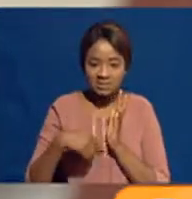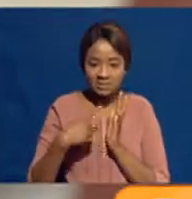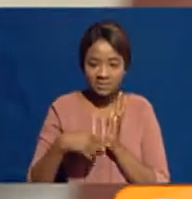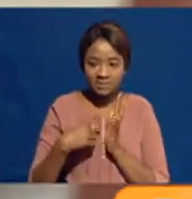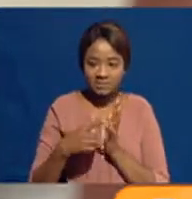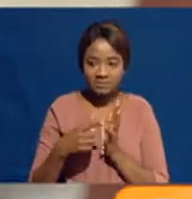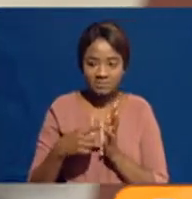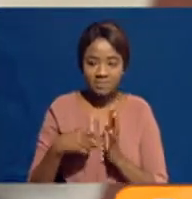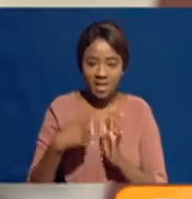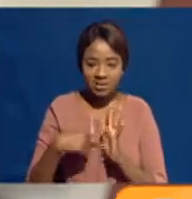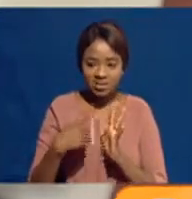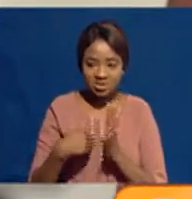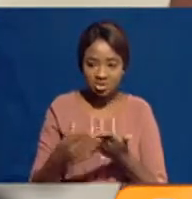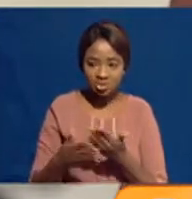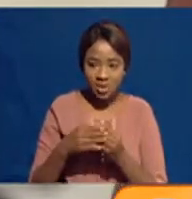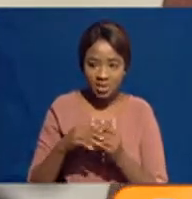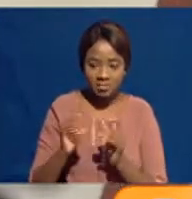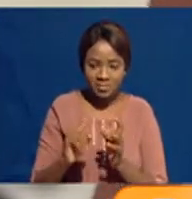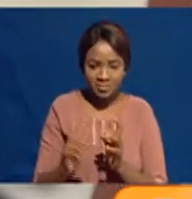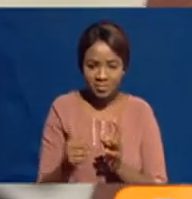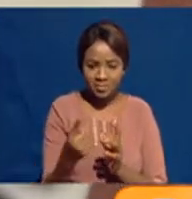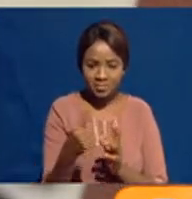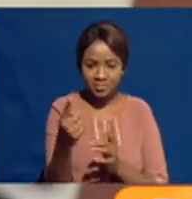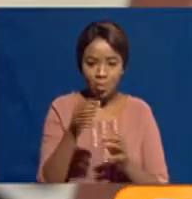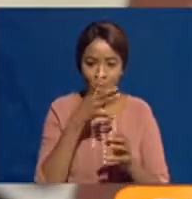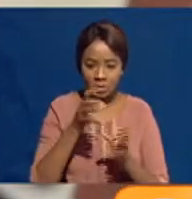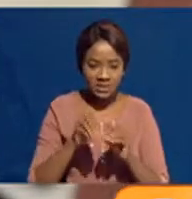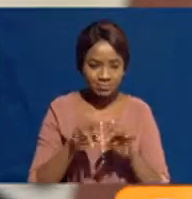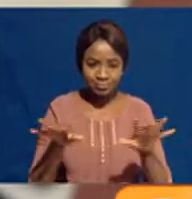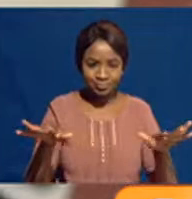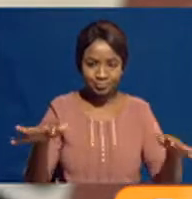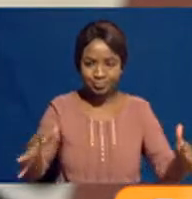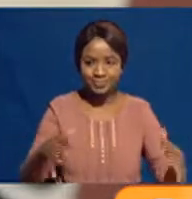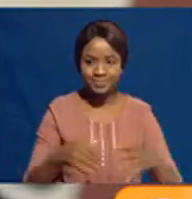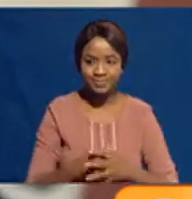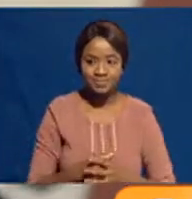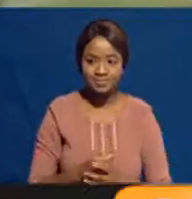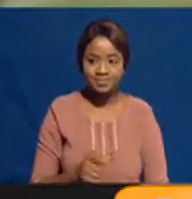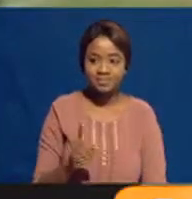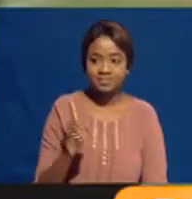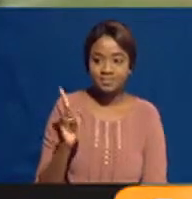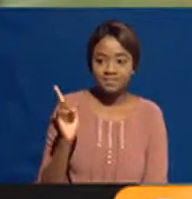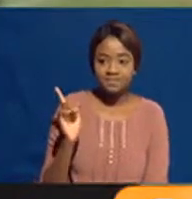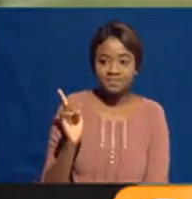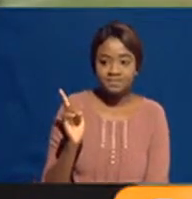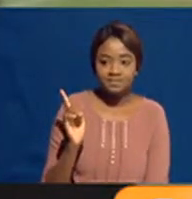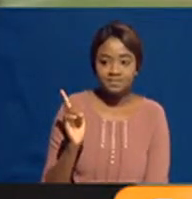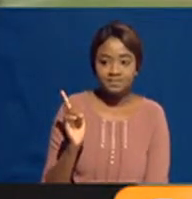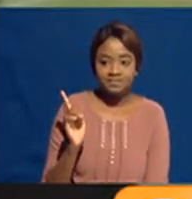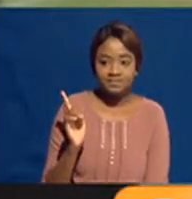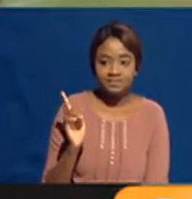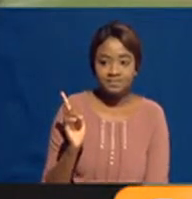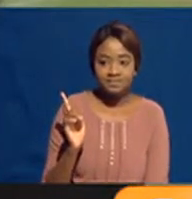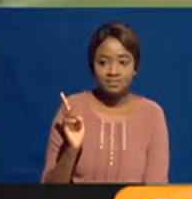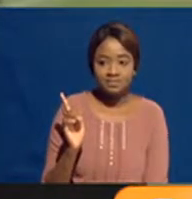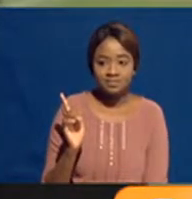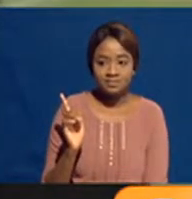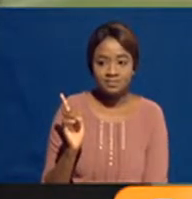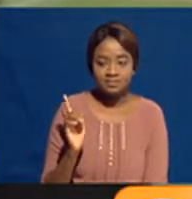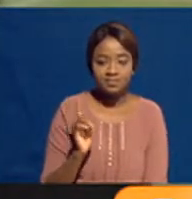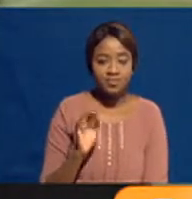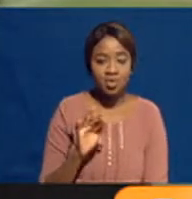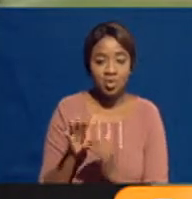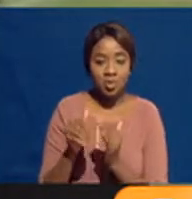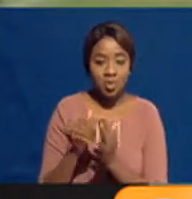Hii hapa ikiwa mfano wa mtambo wa kisasa. Agricultural sprinklers and irrigations, all